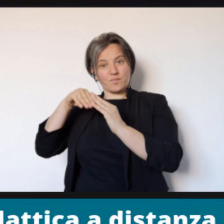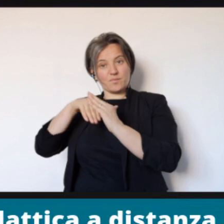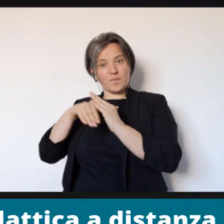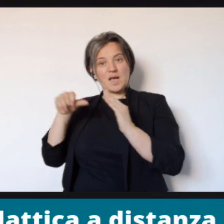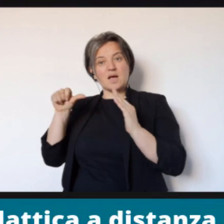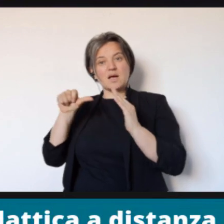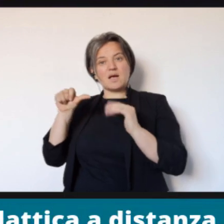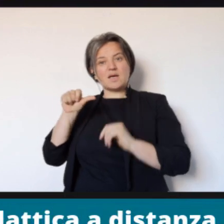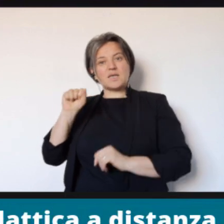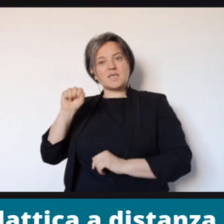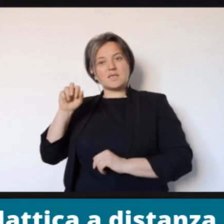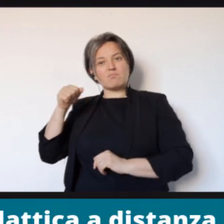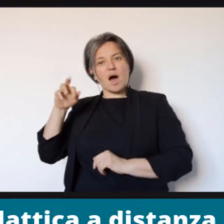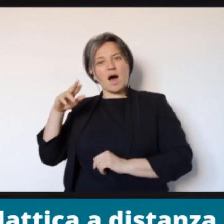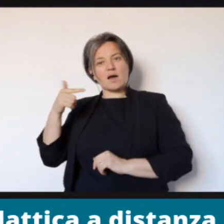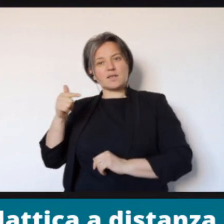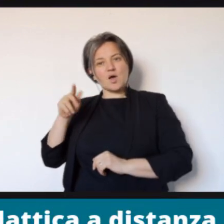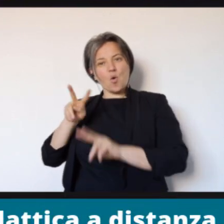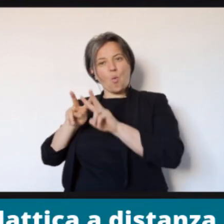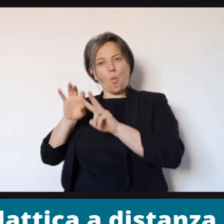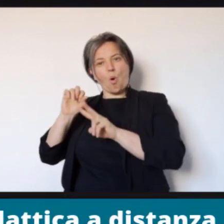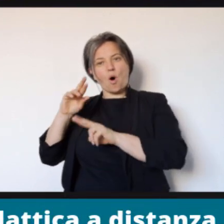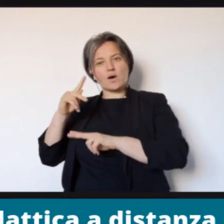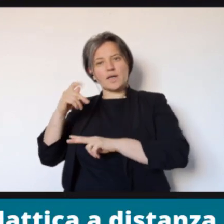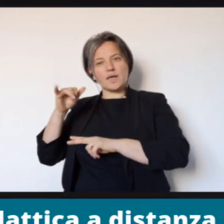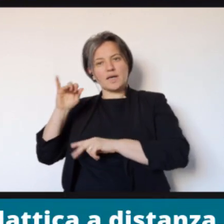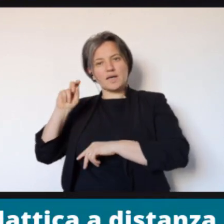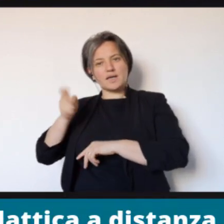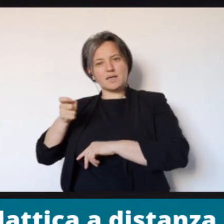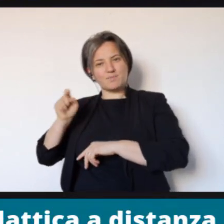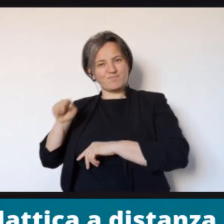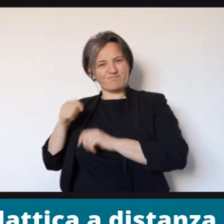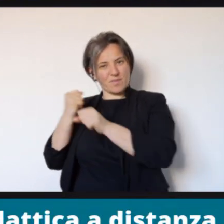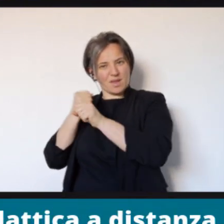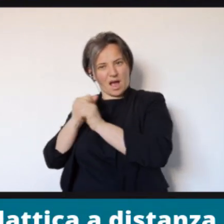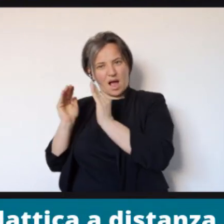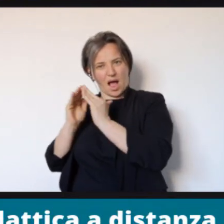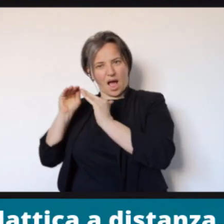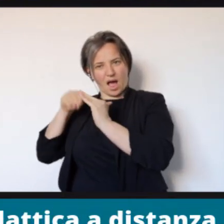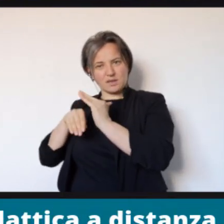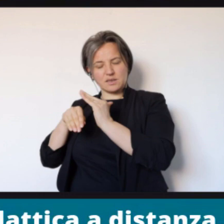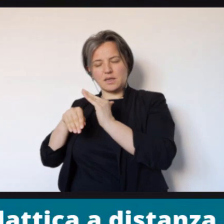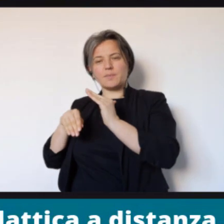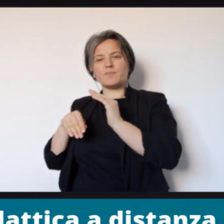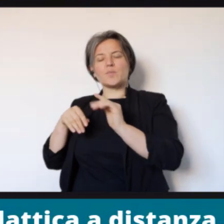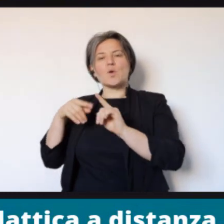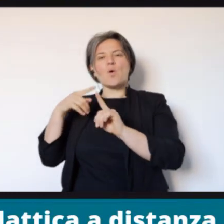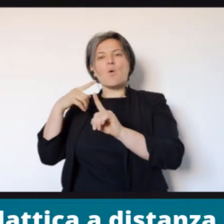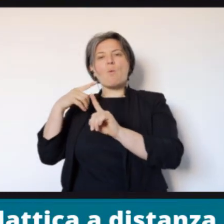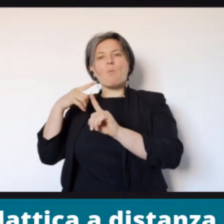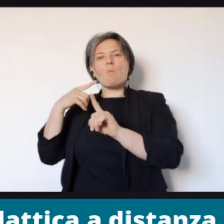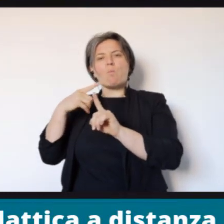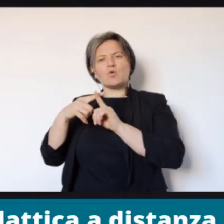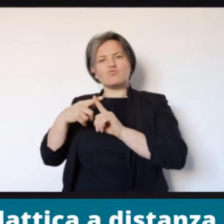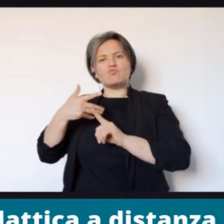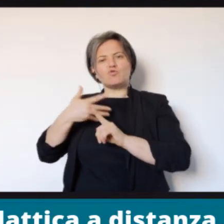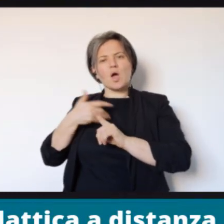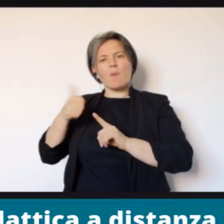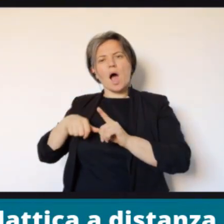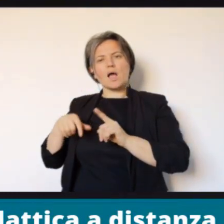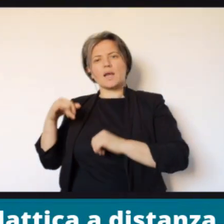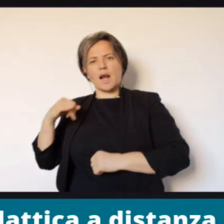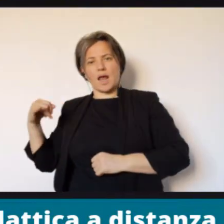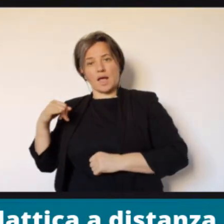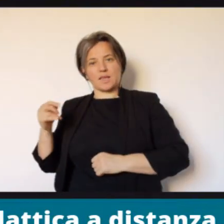sullo smart working vedrei due aspetti, uno positivo e uno negativo.